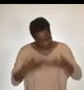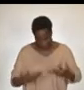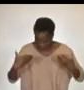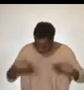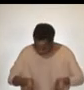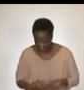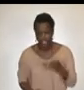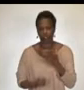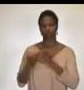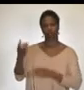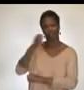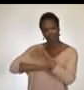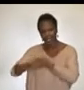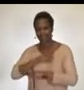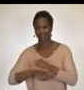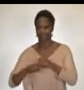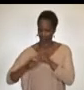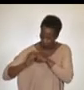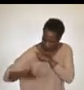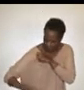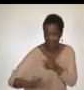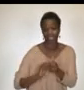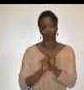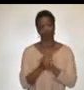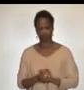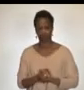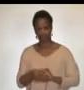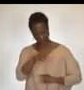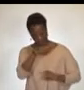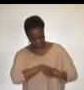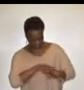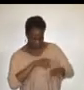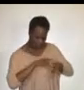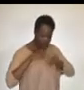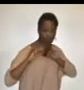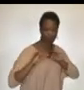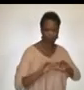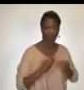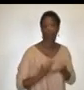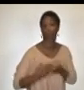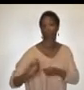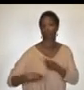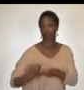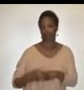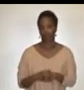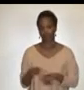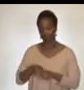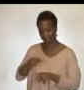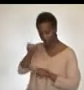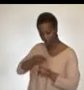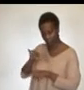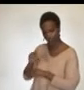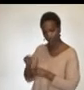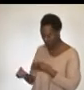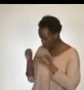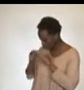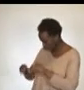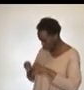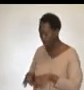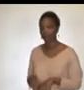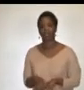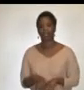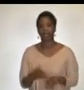réorganisé, remis à plat l'ensemble des procédures de contrôle, formé le personnel, c'est bien sûr toujours en cours, formé les membres du COS, régulariser tous les